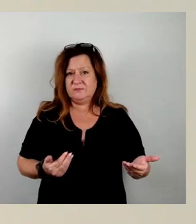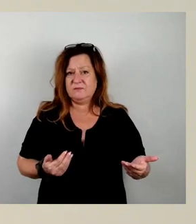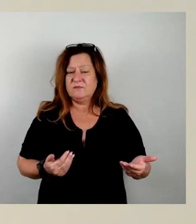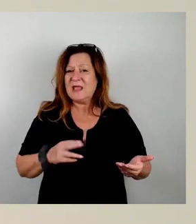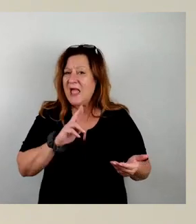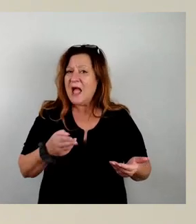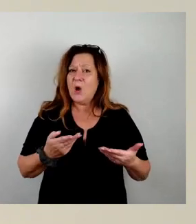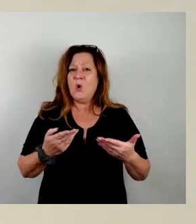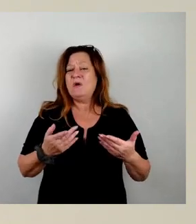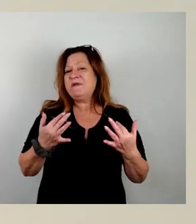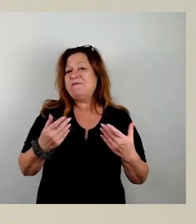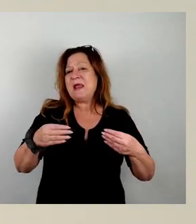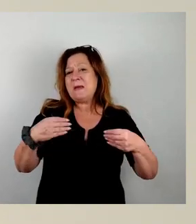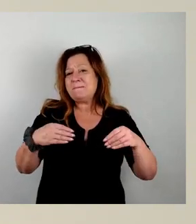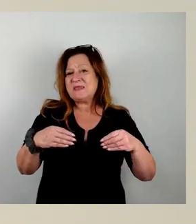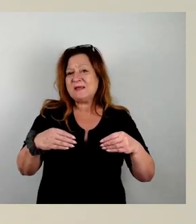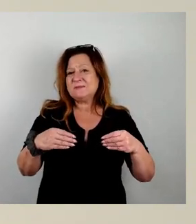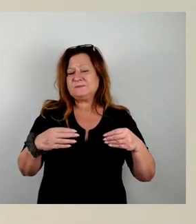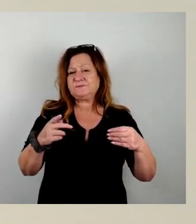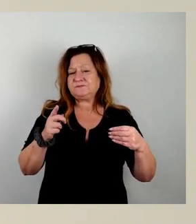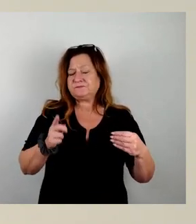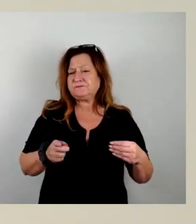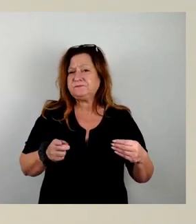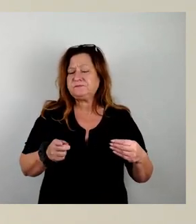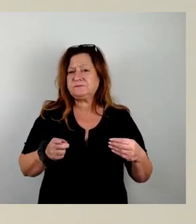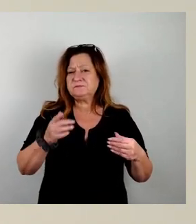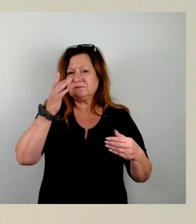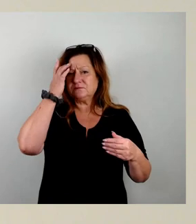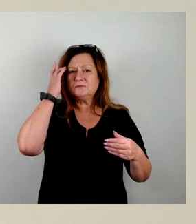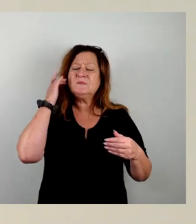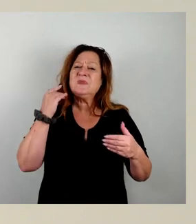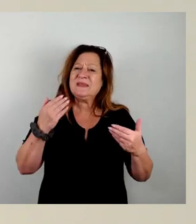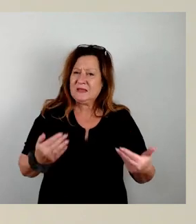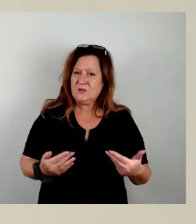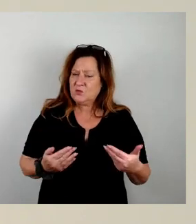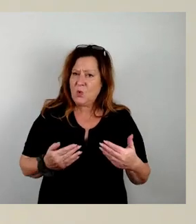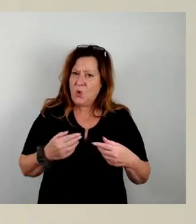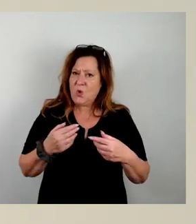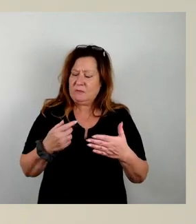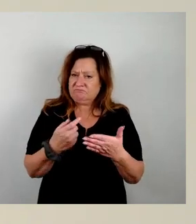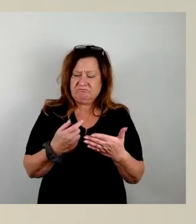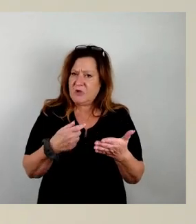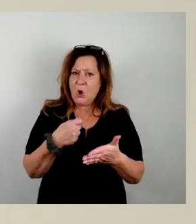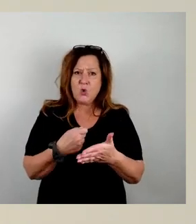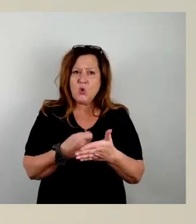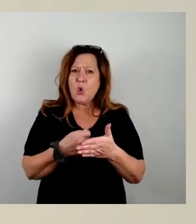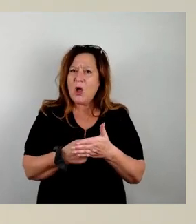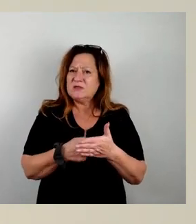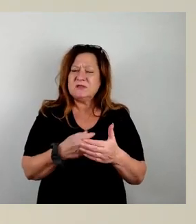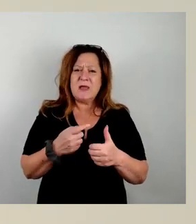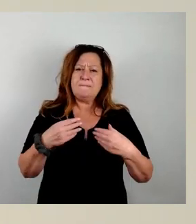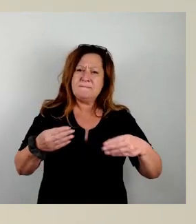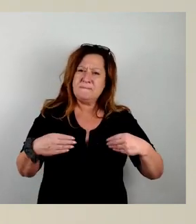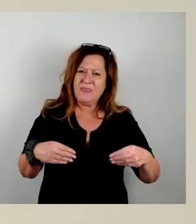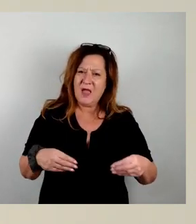Mittel abgebildet werden muss, die ist in der Form eben nicht gegeben. Die Kosten für Material,